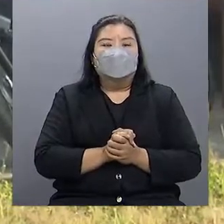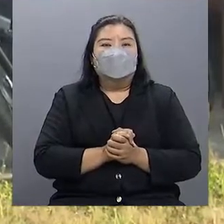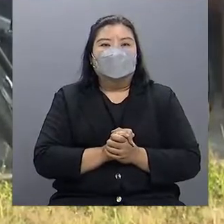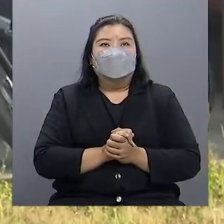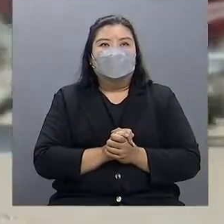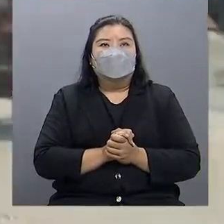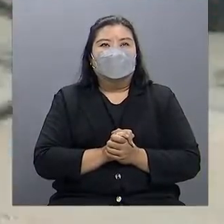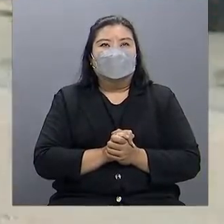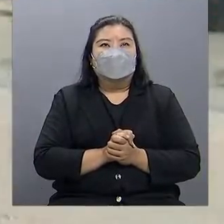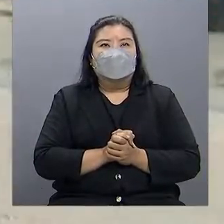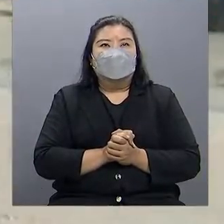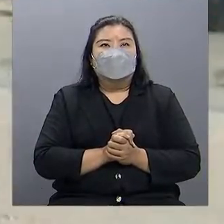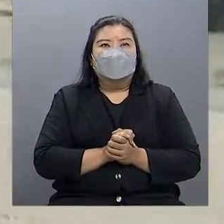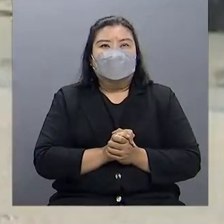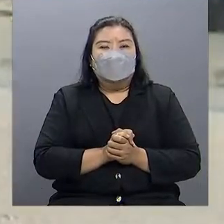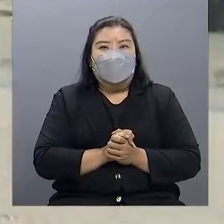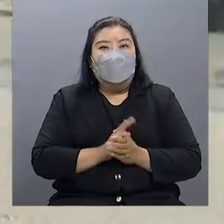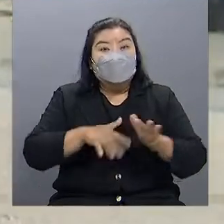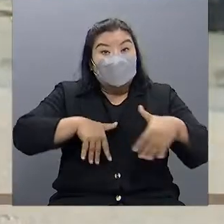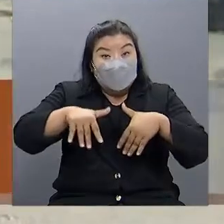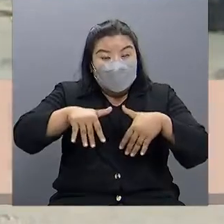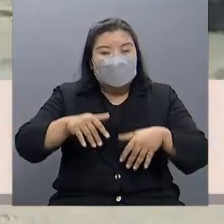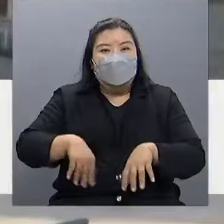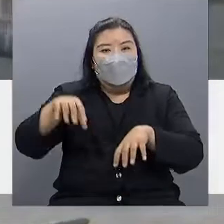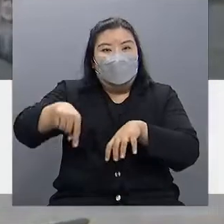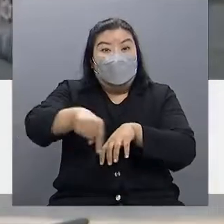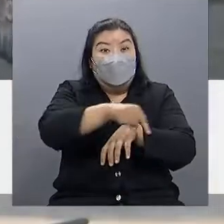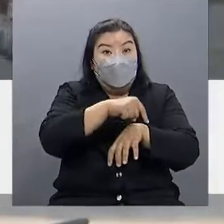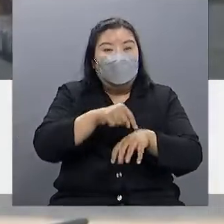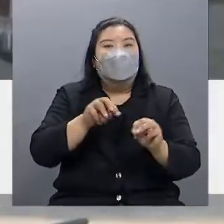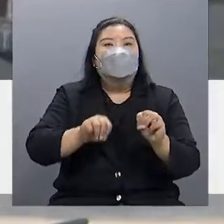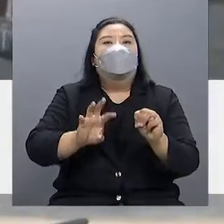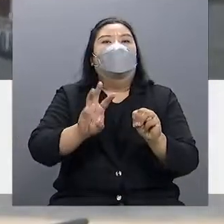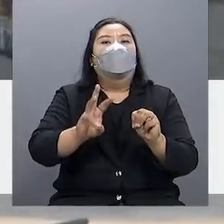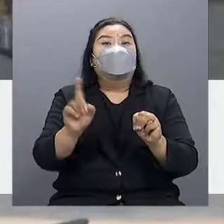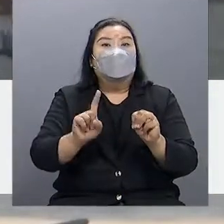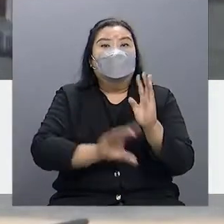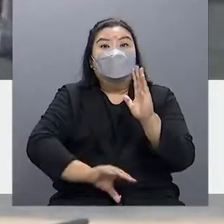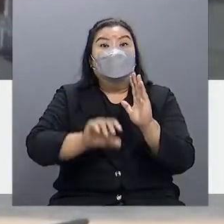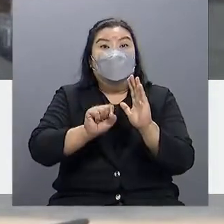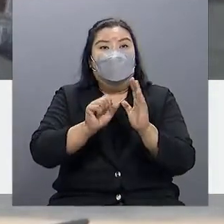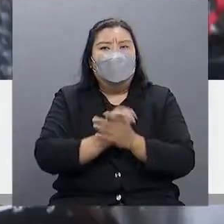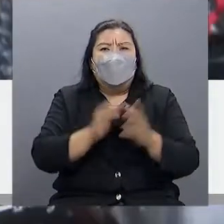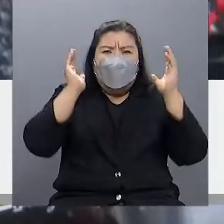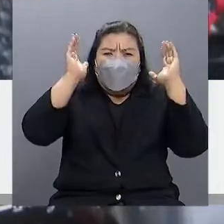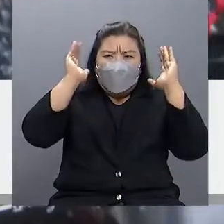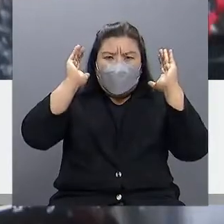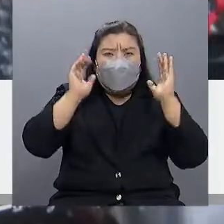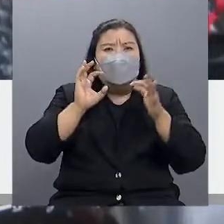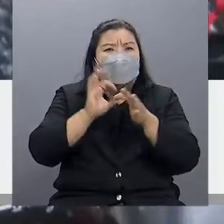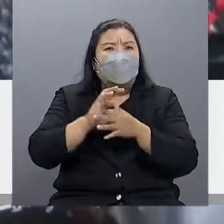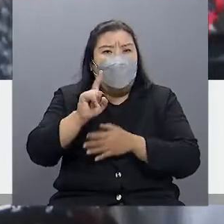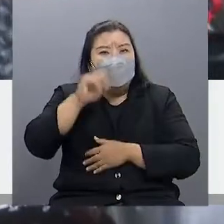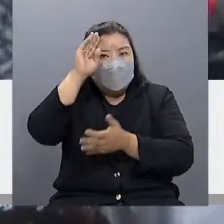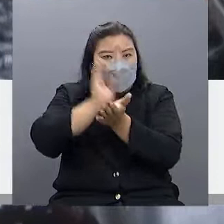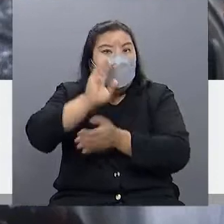ชาวบ้านชุมชนใกล้มัสยิดโคกเคสหมู่6ตำบลบ้านนาอำเภอจนะจังหวัดสงขลารวมตัวพูดคุยถึงปฏิบัติการปิดล้อมควบคุมแนวร่วมผู้ก่อเหตุไม่สงบ